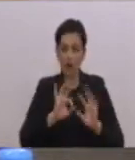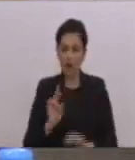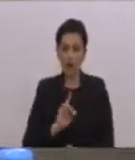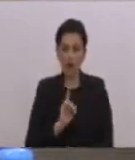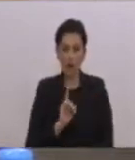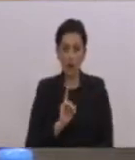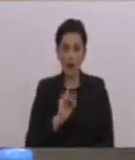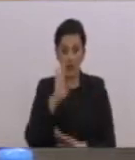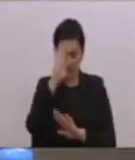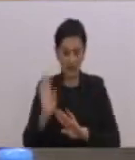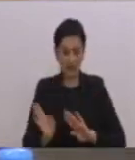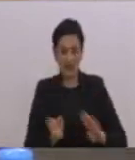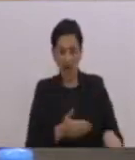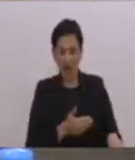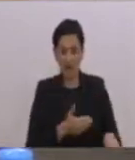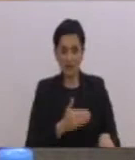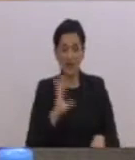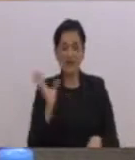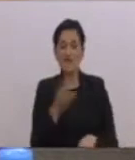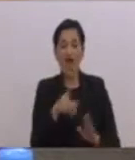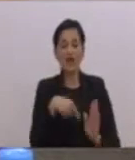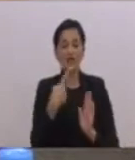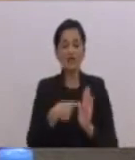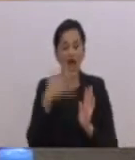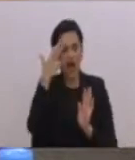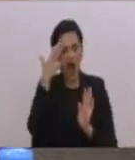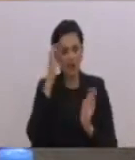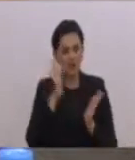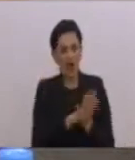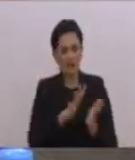დაანებეთ, ასე ვთქვათ, ყველა საკითხის გაშავებას თავი. დიდი მადლობა.